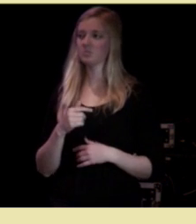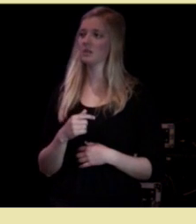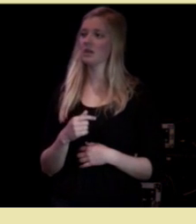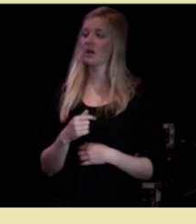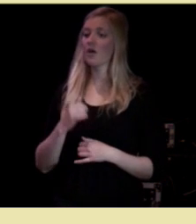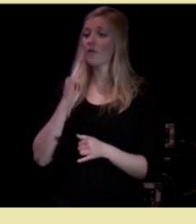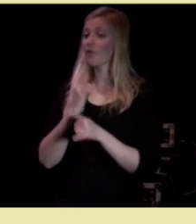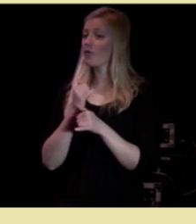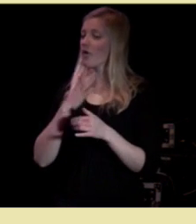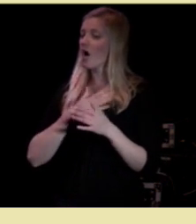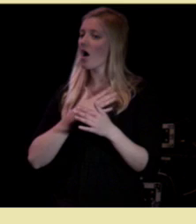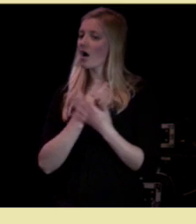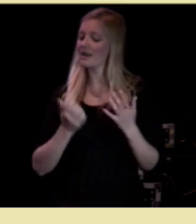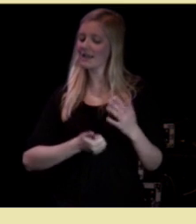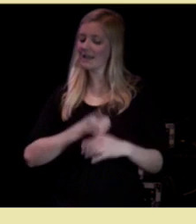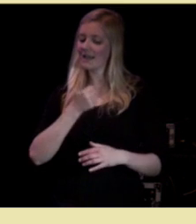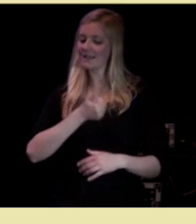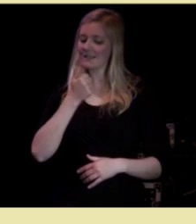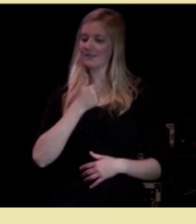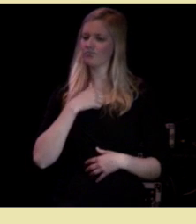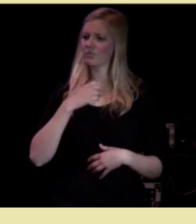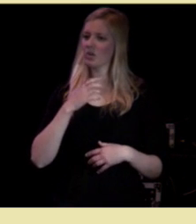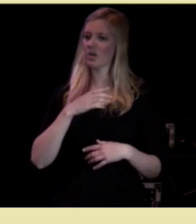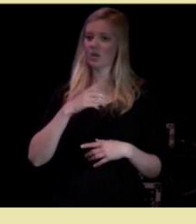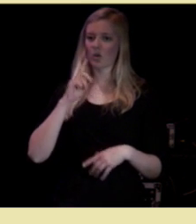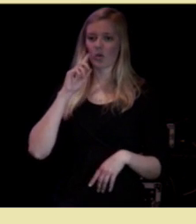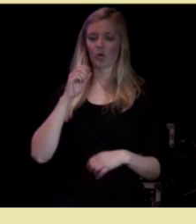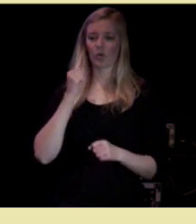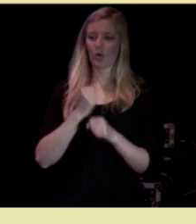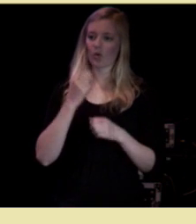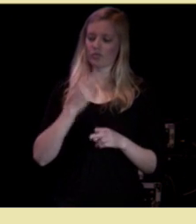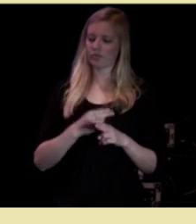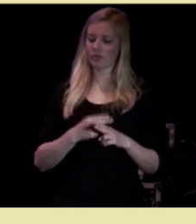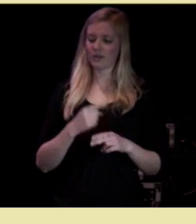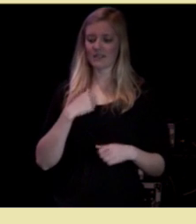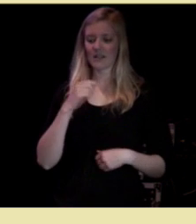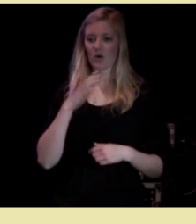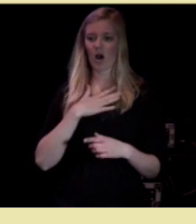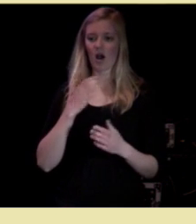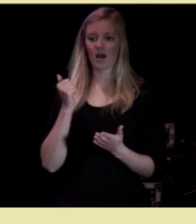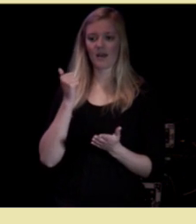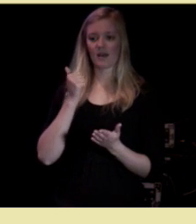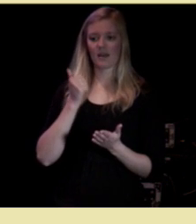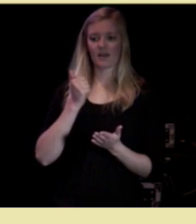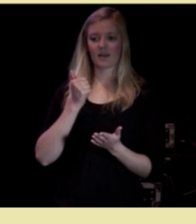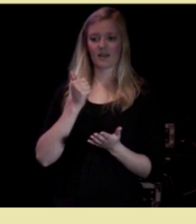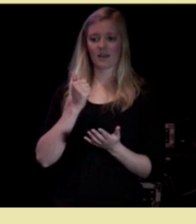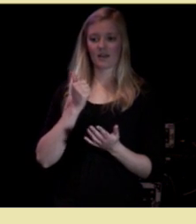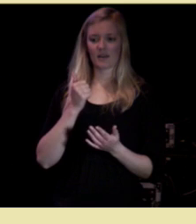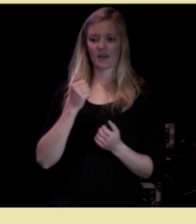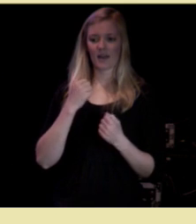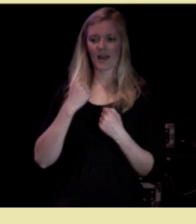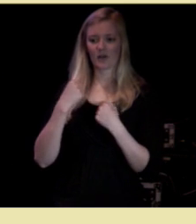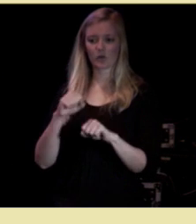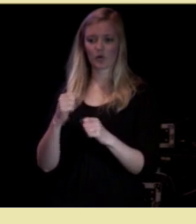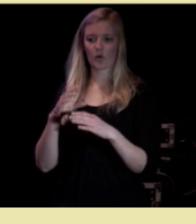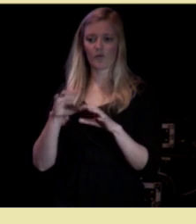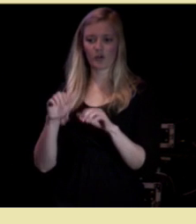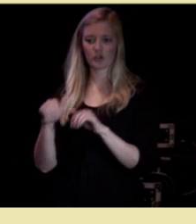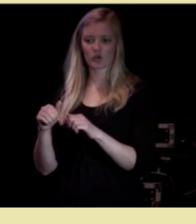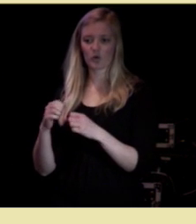ikke ledelsen is nok I maven til å gjøre om pleiestillinger til ergo- og fysioterapistillinger? Vi kommer ikke